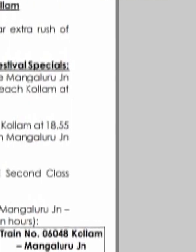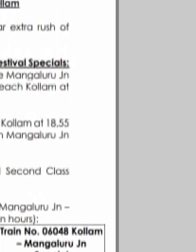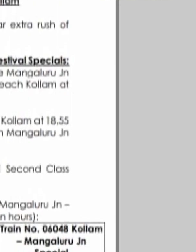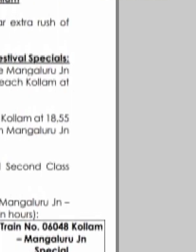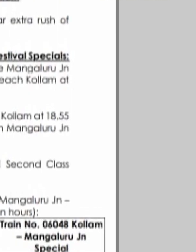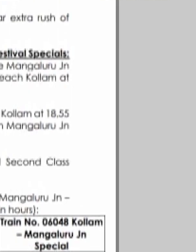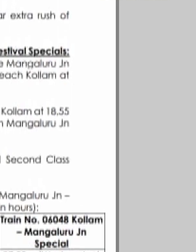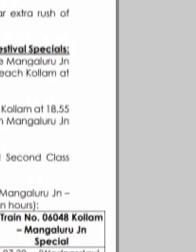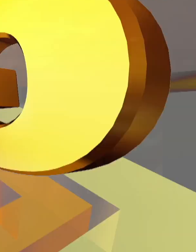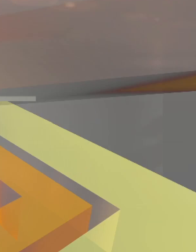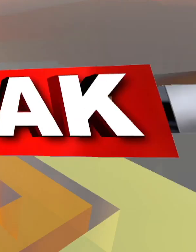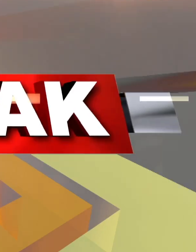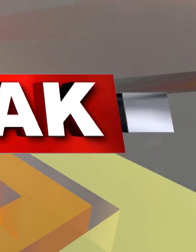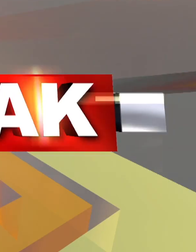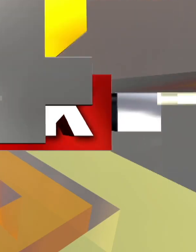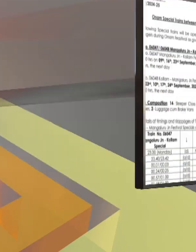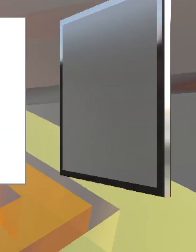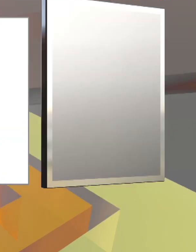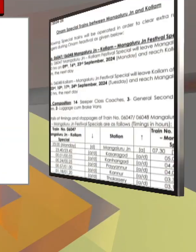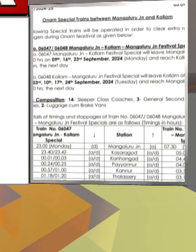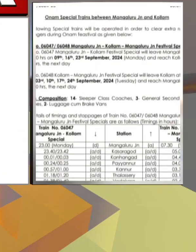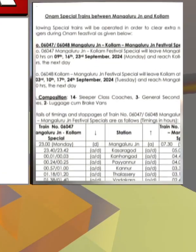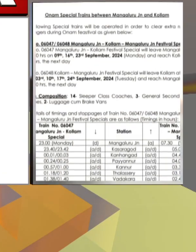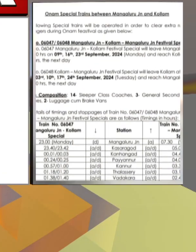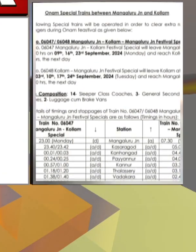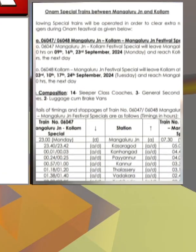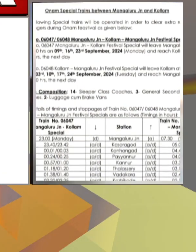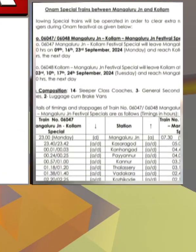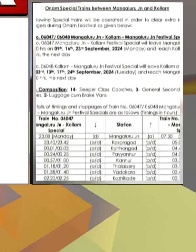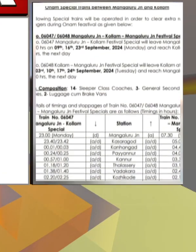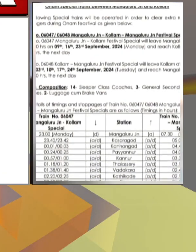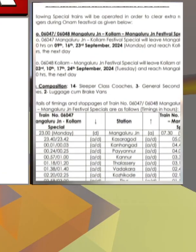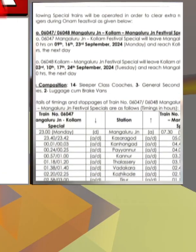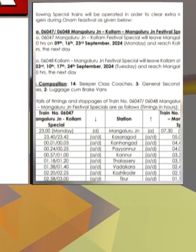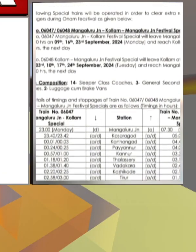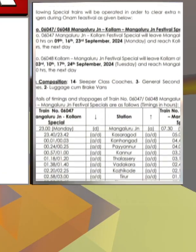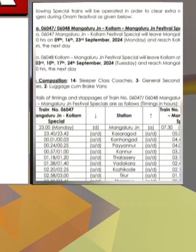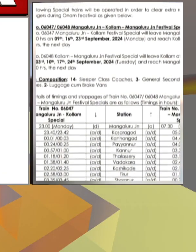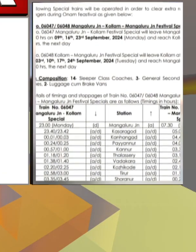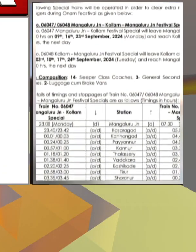കൊല്ലത്തുനിന്ന് രാത്രി 7:55 പുറപ്പെടുന്ന ട്രെയിൻ അടുത്ത ദിവസം രാവിലെ 7:30 മംഗളൂരുവിൽ എത്തുക.